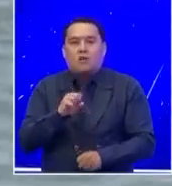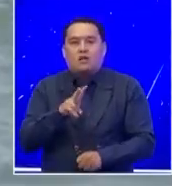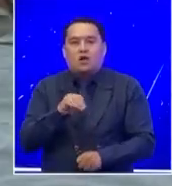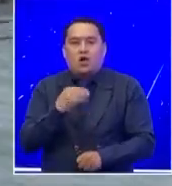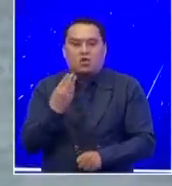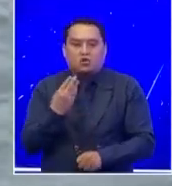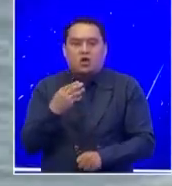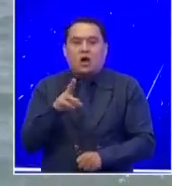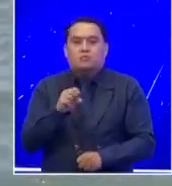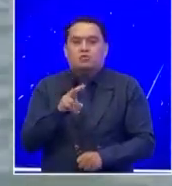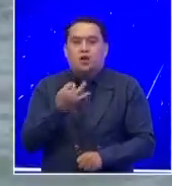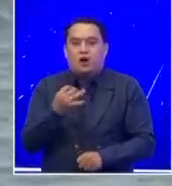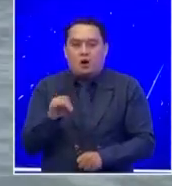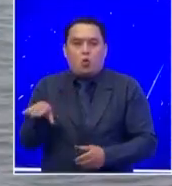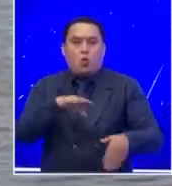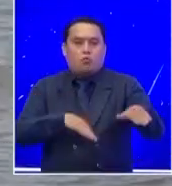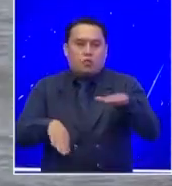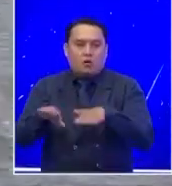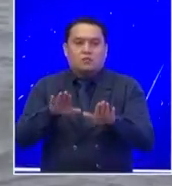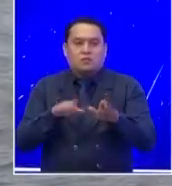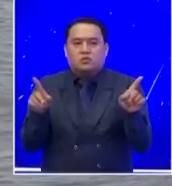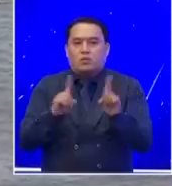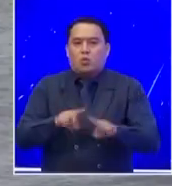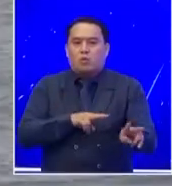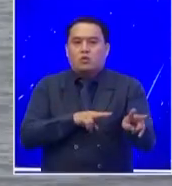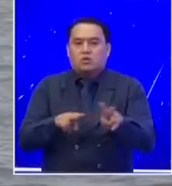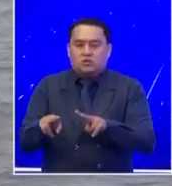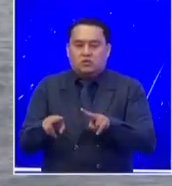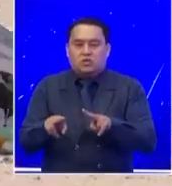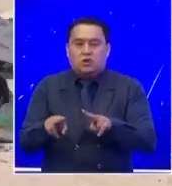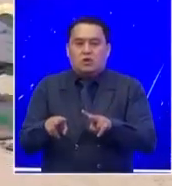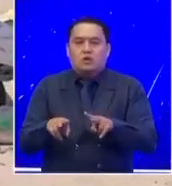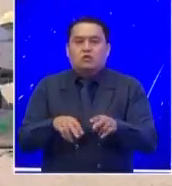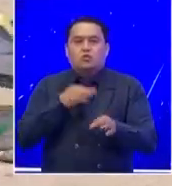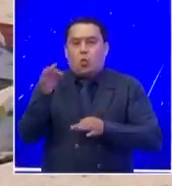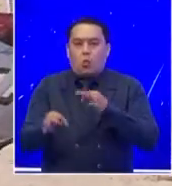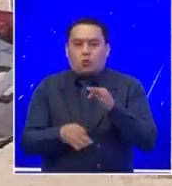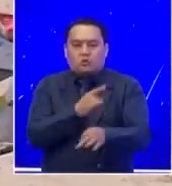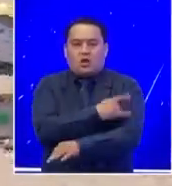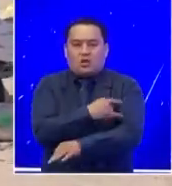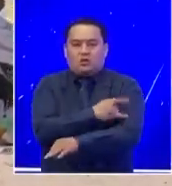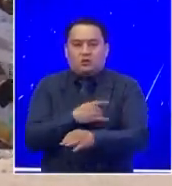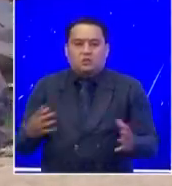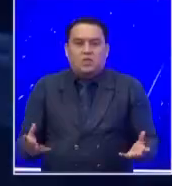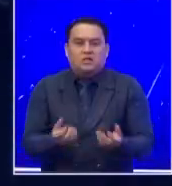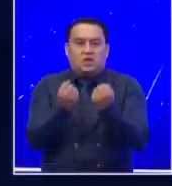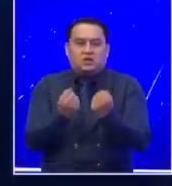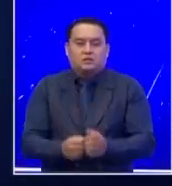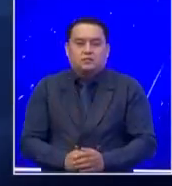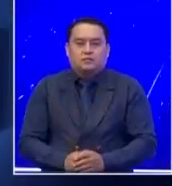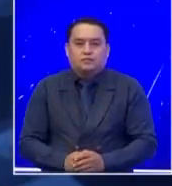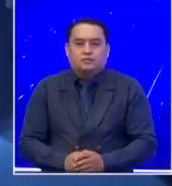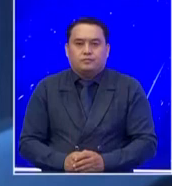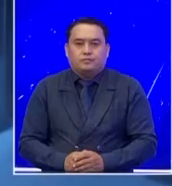Капшагайское водохранилище. В купальный сезон эти места под особым контролем служб ЧС, где круглосуточно дежурят бригады спасателей. Дамир